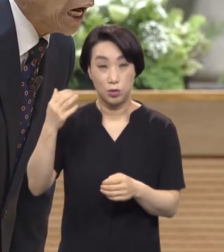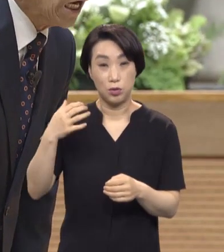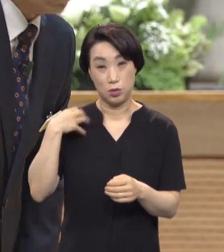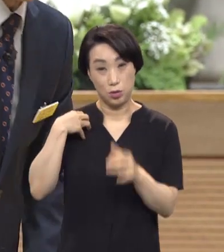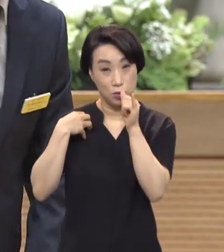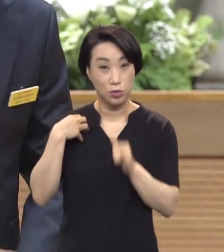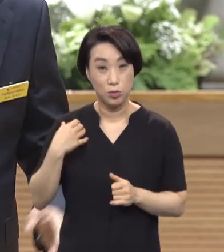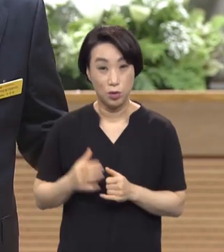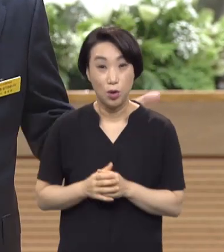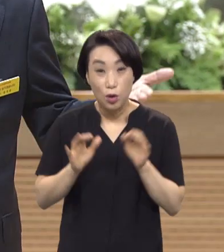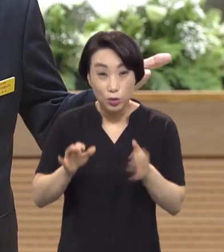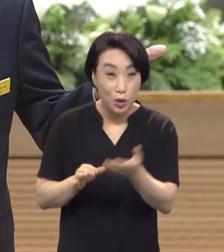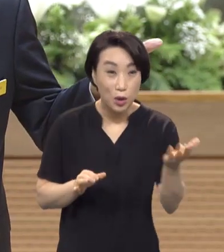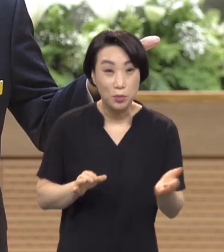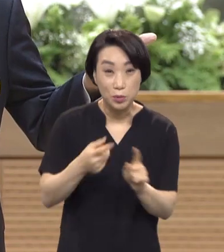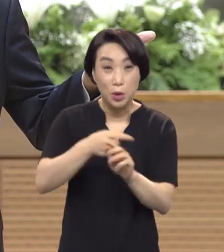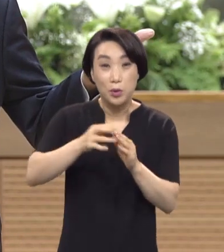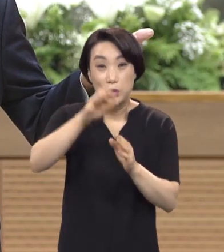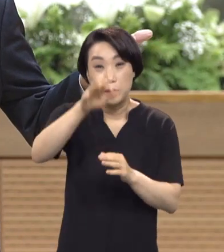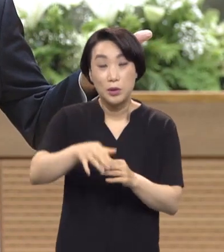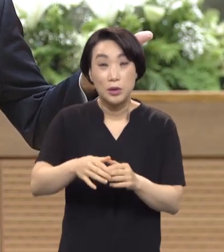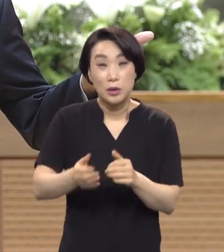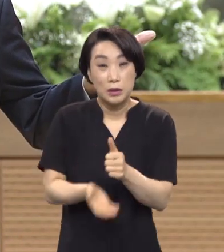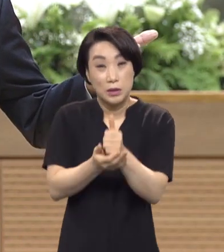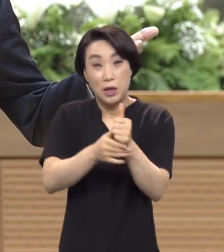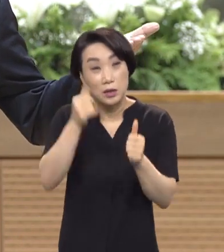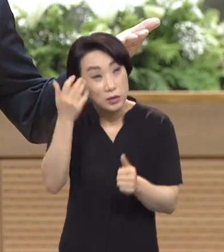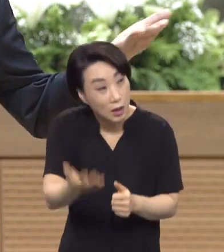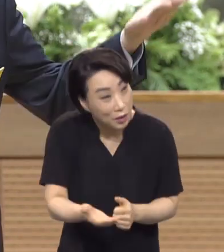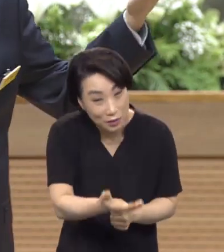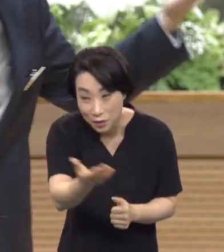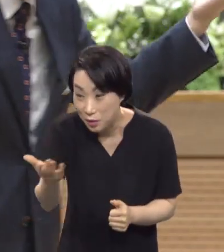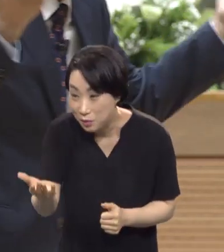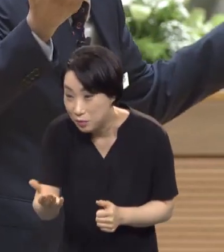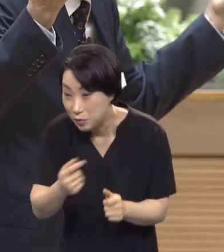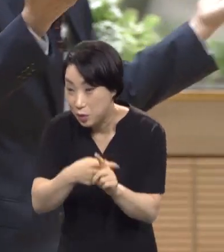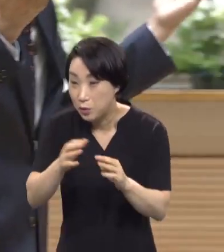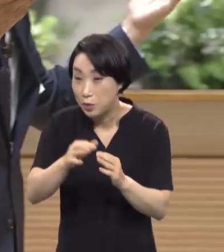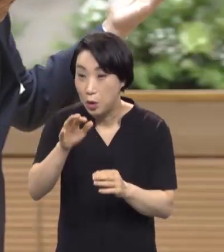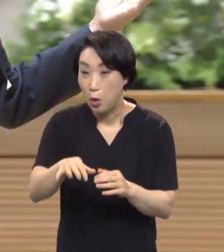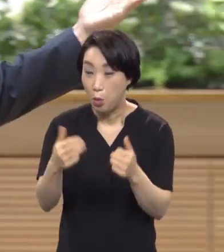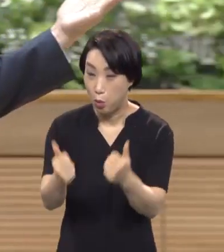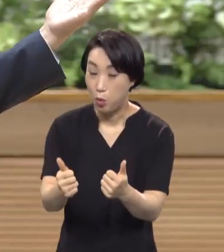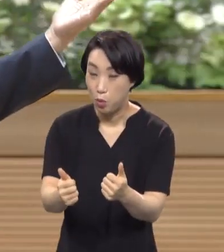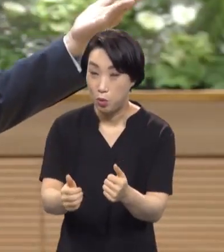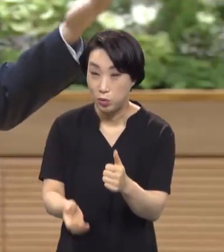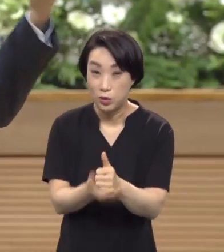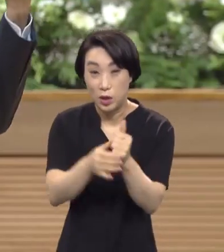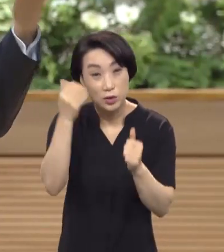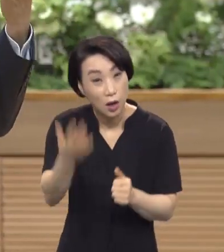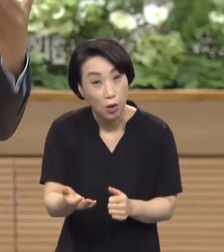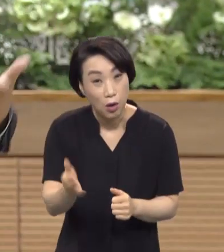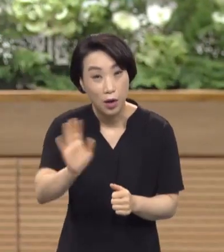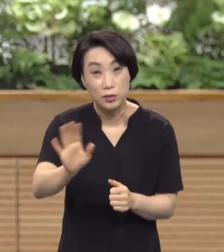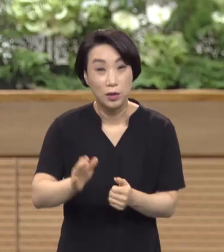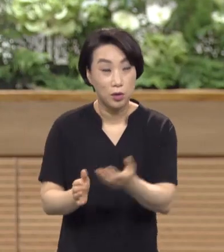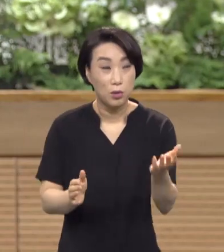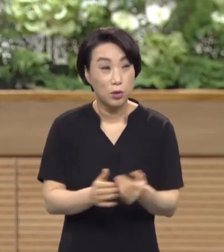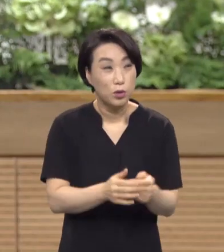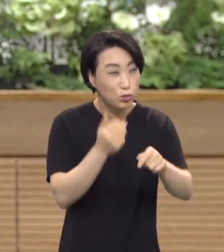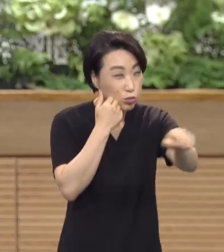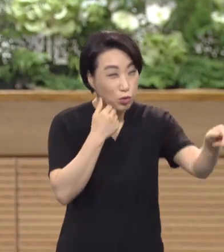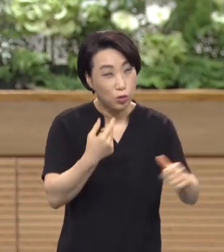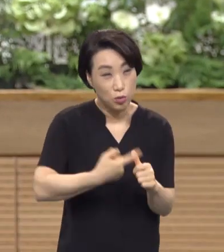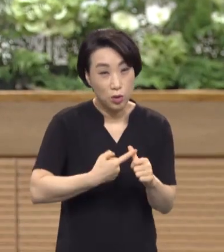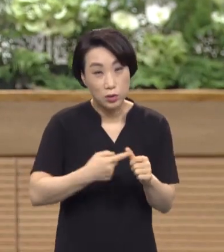있습니다. 근데 교회 칭찬하는 거 봤어요? 교회 칭찬하는 거 봤냐고. 남이 욕하니까 교회가